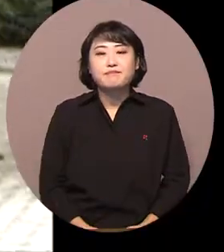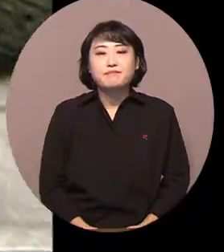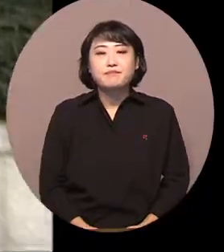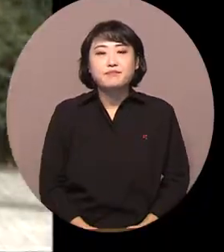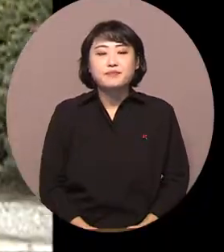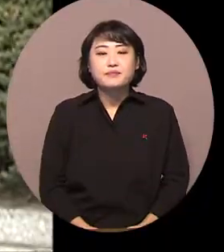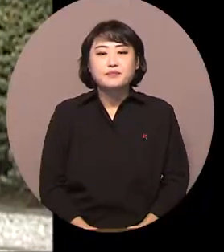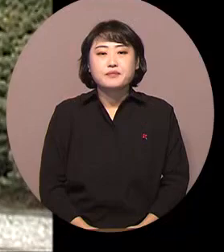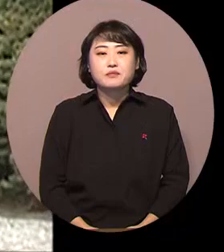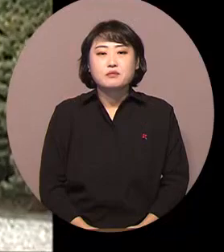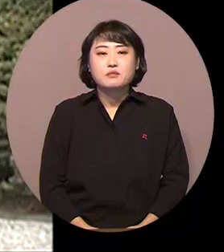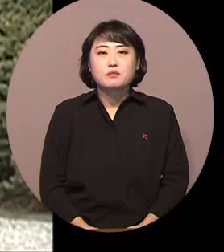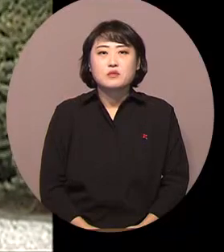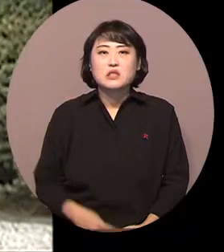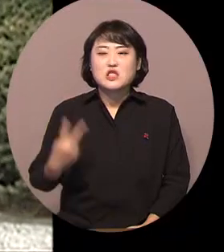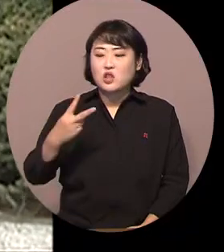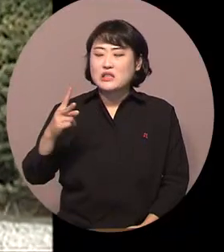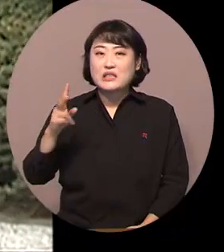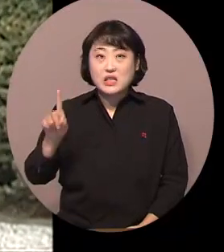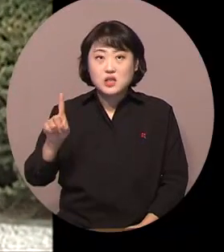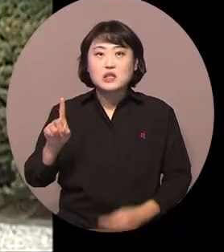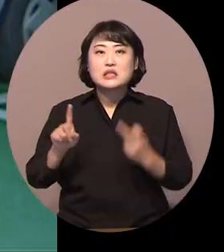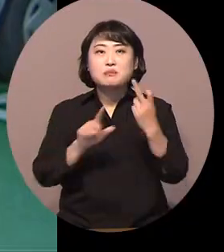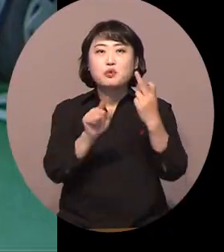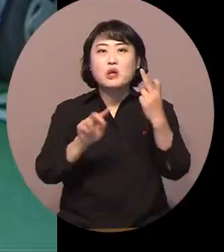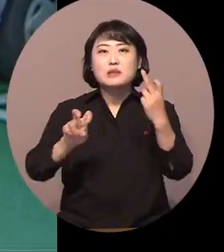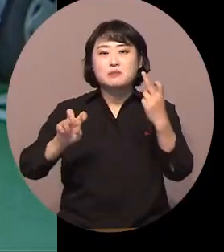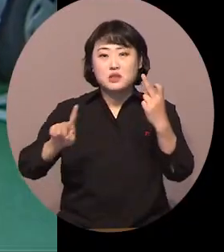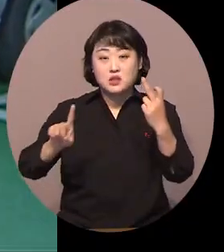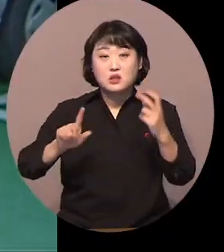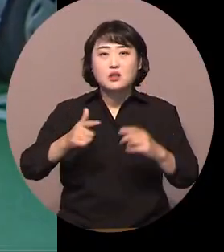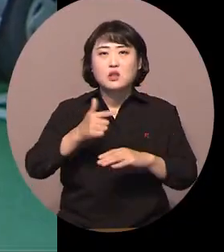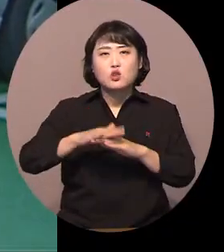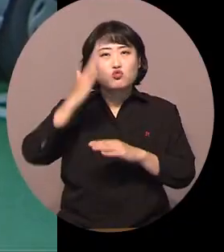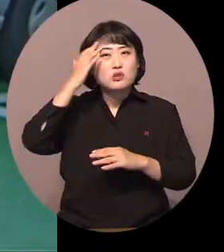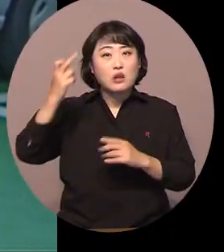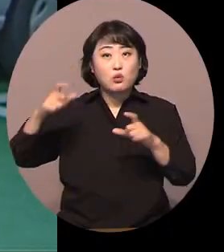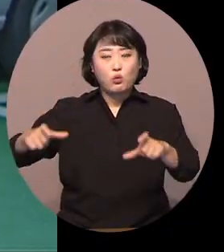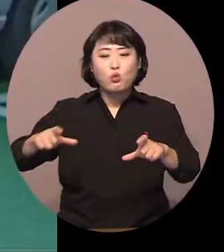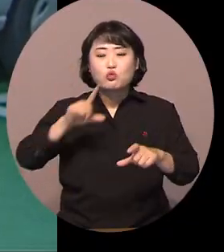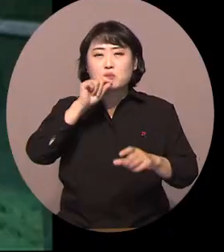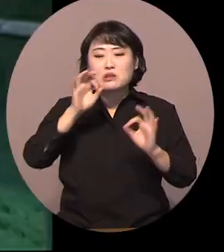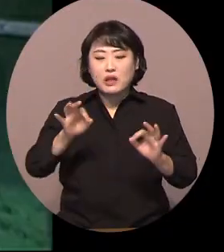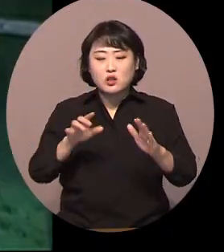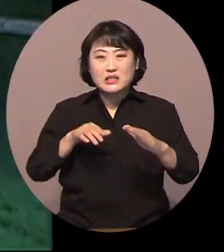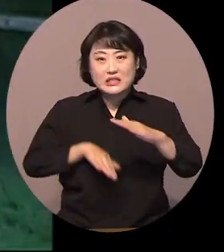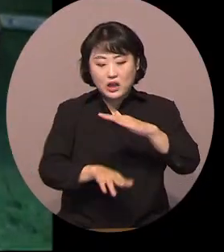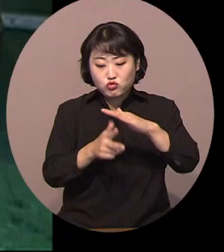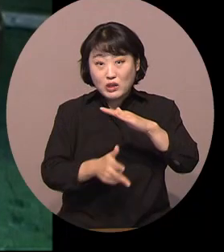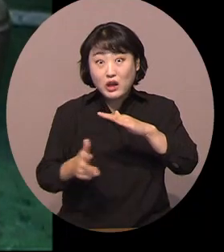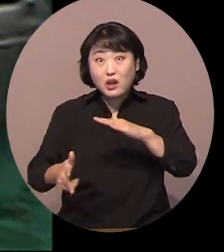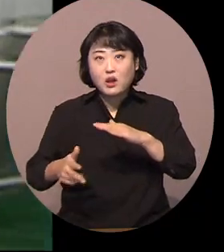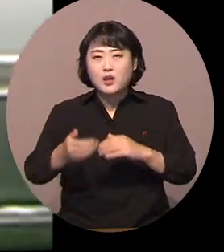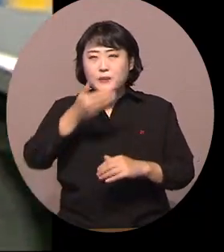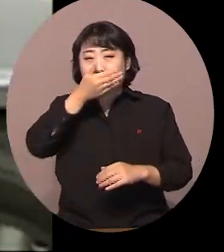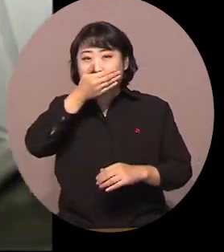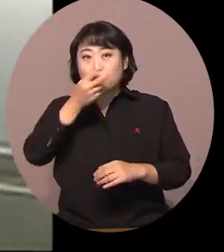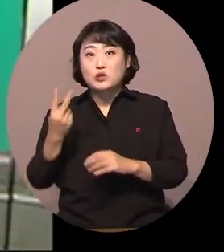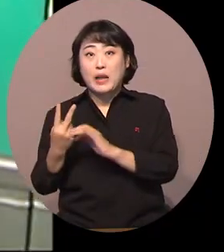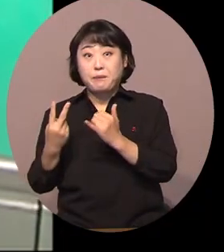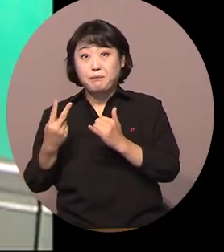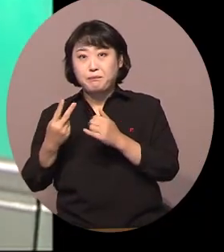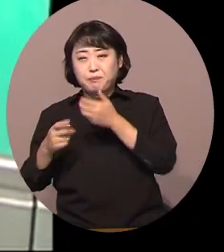기자입니다 지난 2001년 12월 21일 대전산 은행 지하주차장에서 복면을 쓴 남성 두